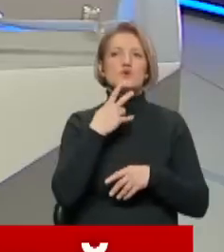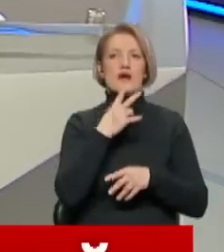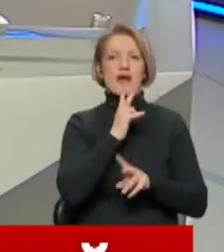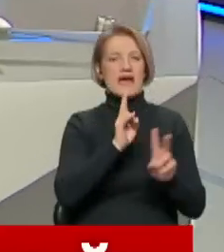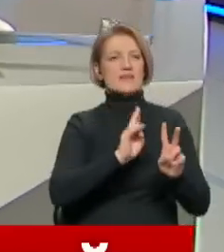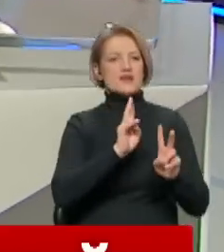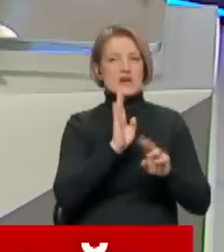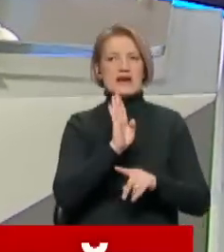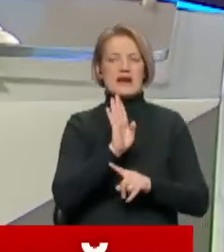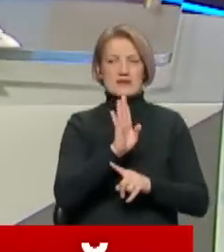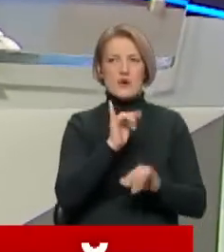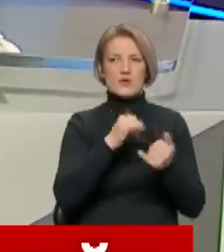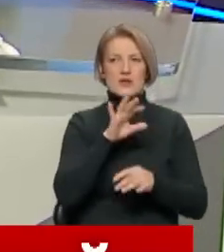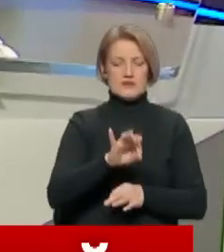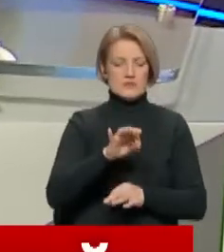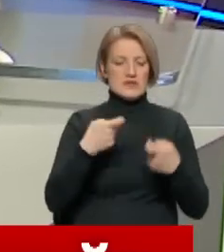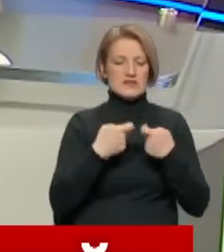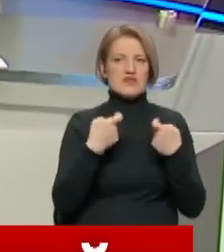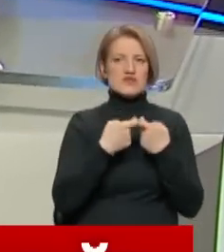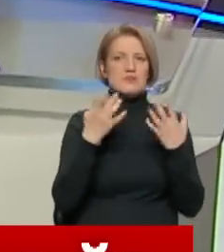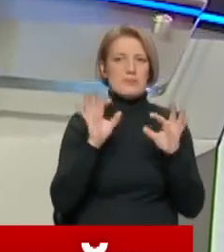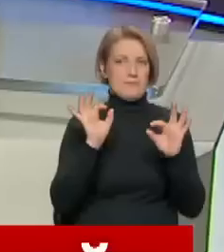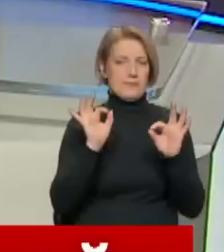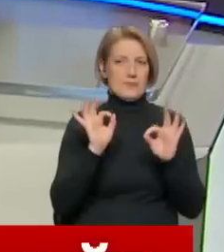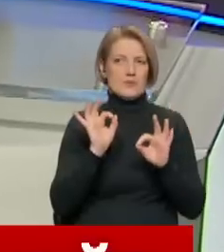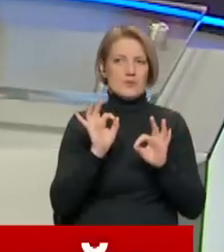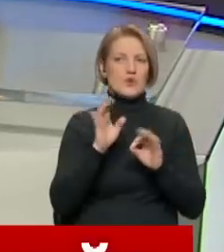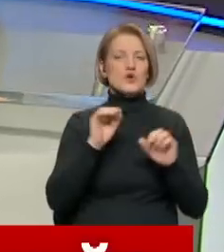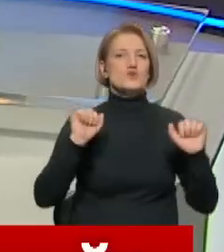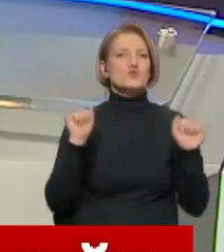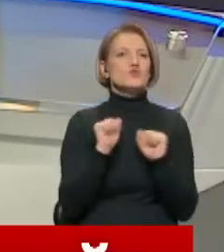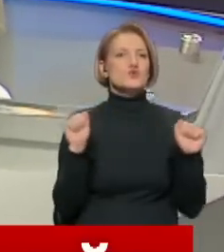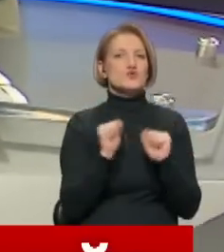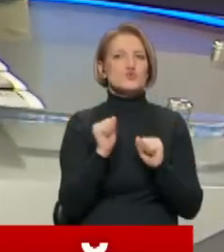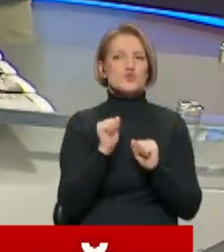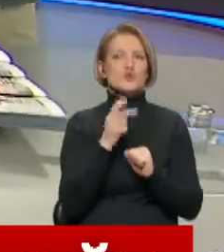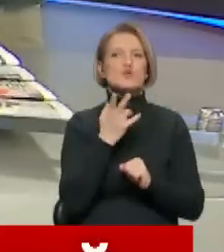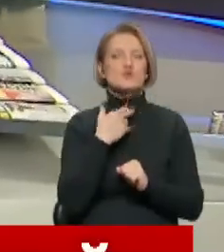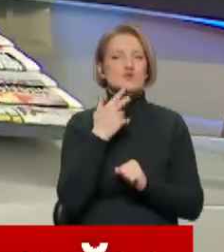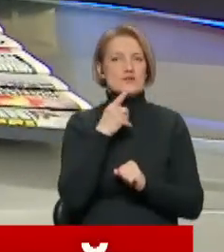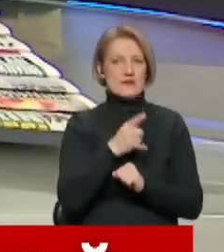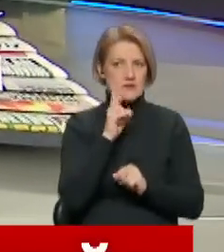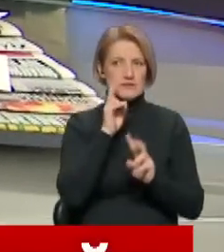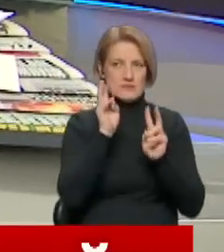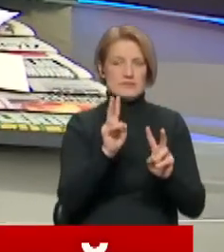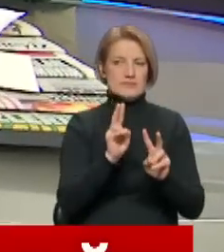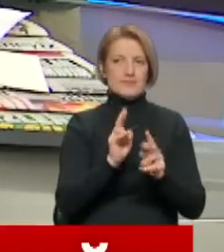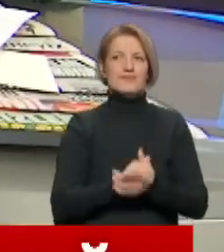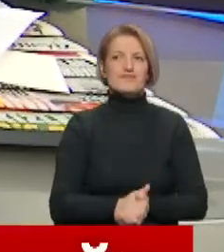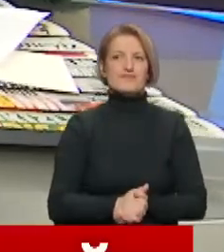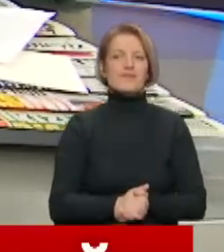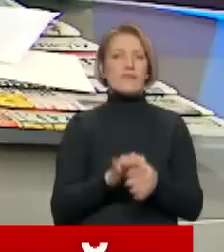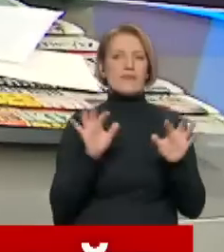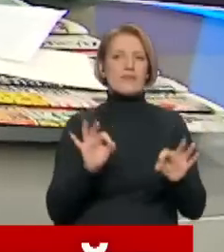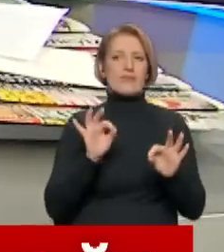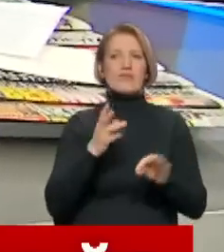Avrupa'ya karşı şimdi Rusya Propaganda savaşlarına da başladı daha önce donmuş Avrupa şehirlerini işte Rusların propagandasını ekrana getirmiştik Şimdi